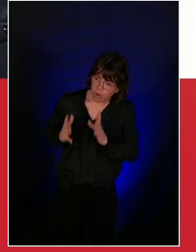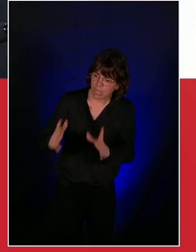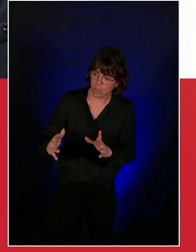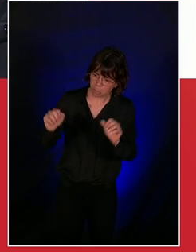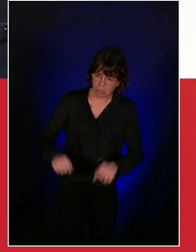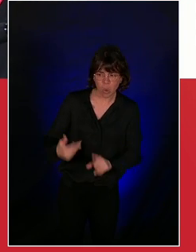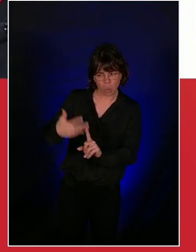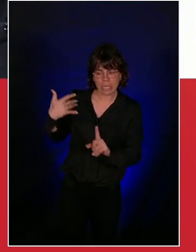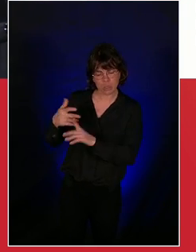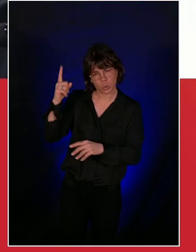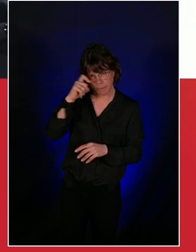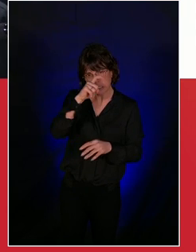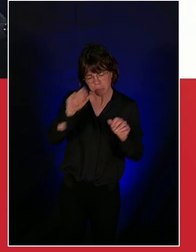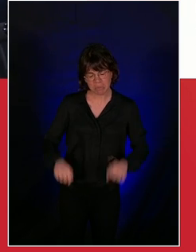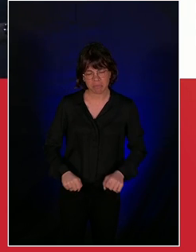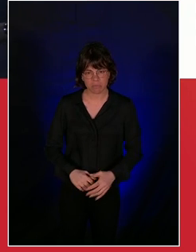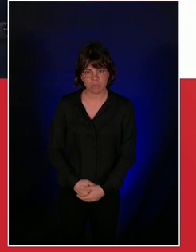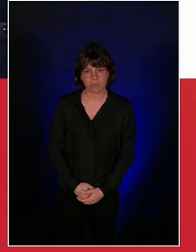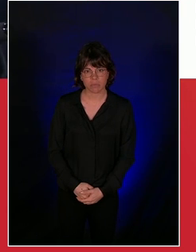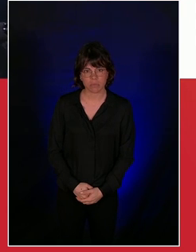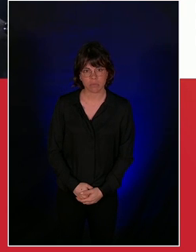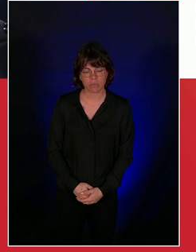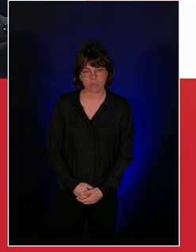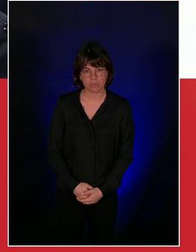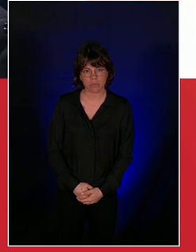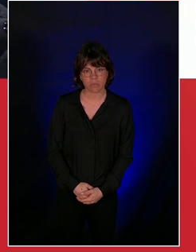quelquefois difficile nous